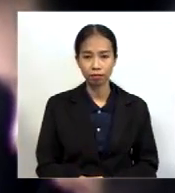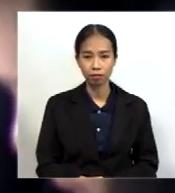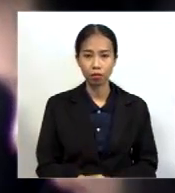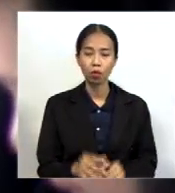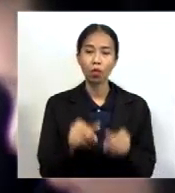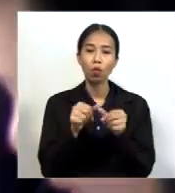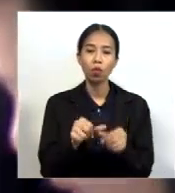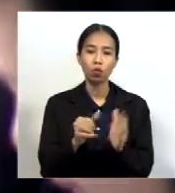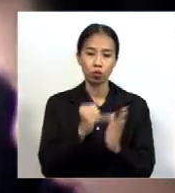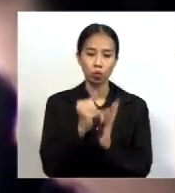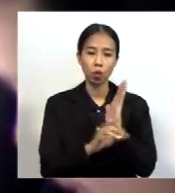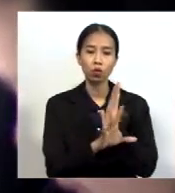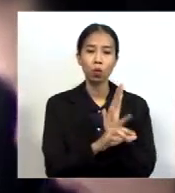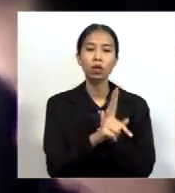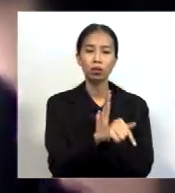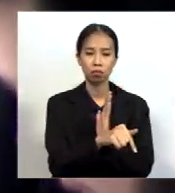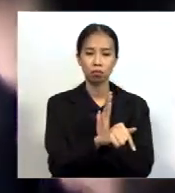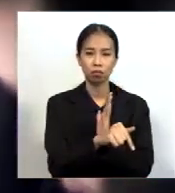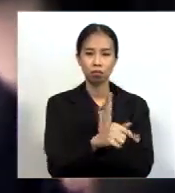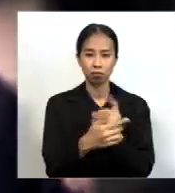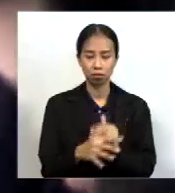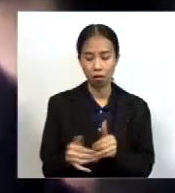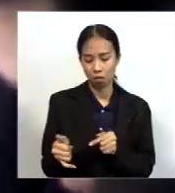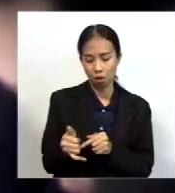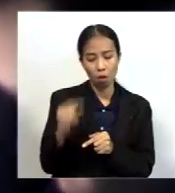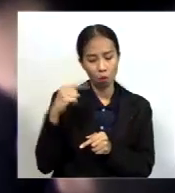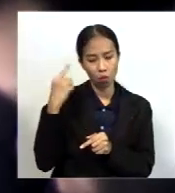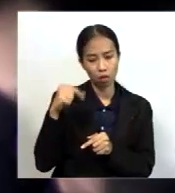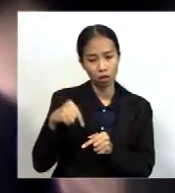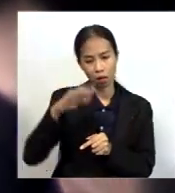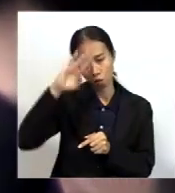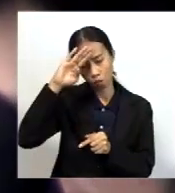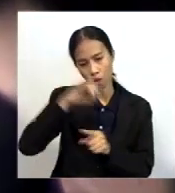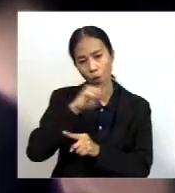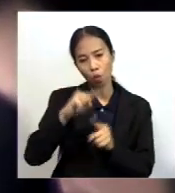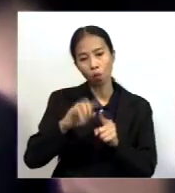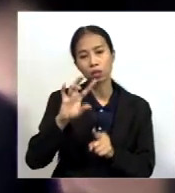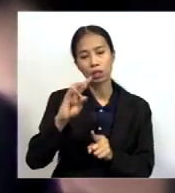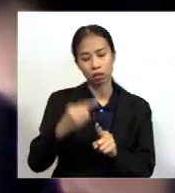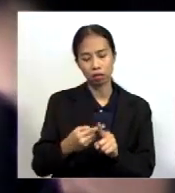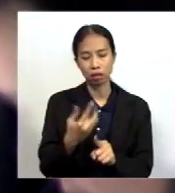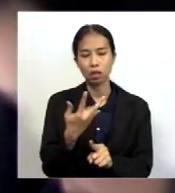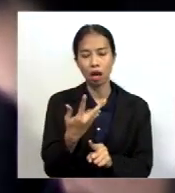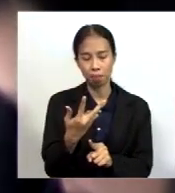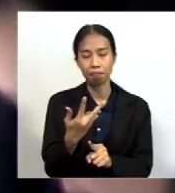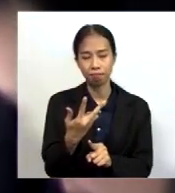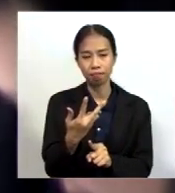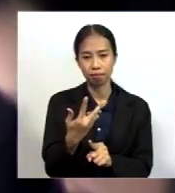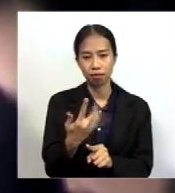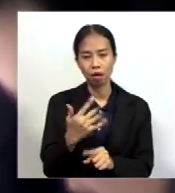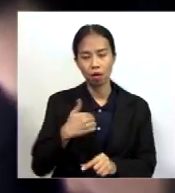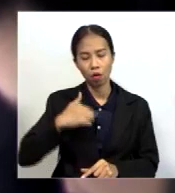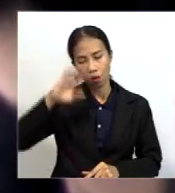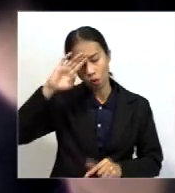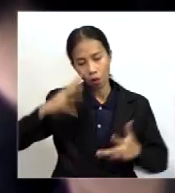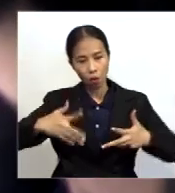ที่จังหวัดชลบุรีนะครับแล้วก็ผู้หญิงรายนี้เริ่มป่วยวันที่7มีนาคมนะฮะแล้วก็มีอาการไข้